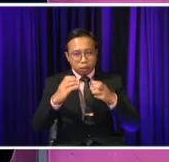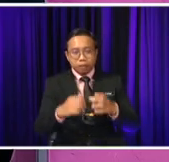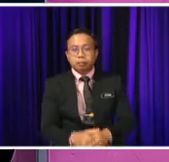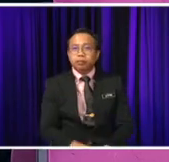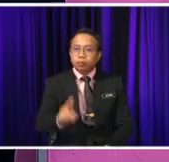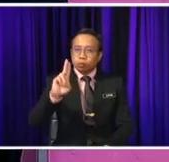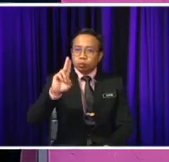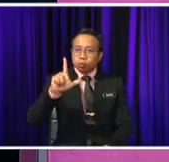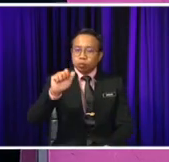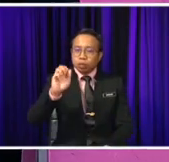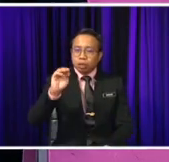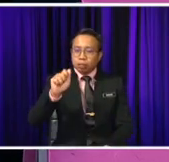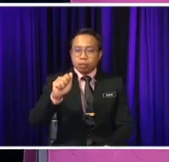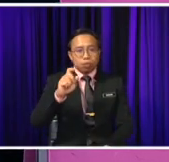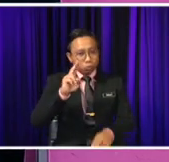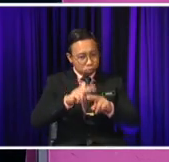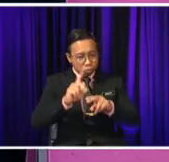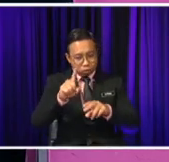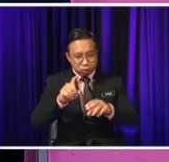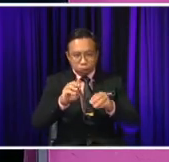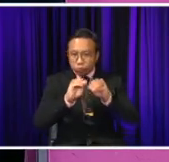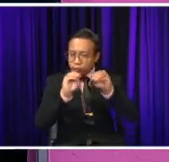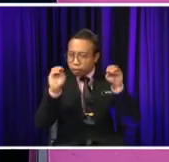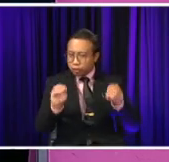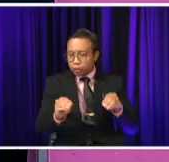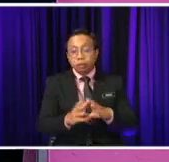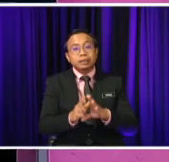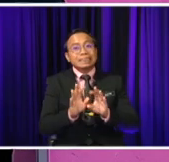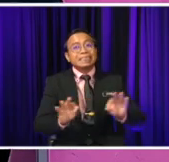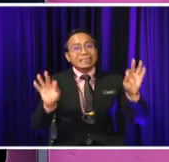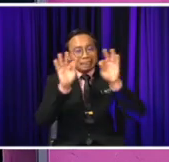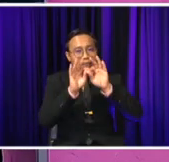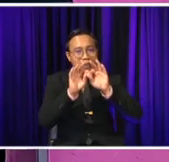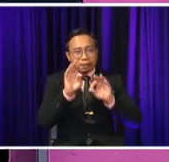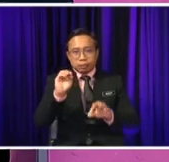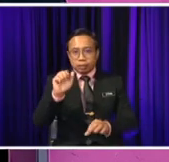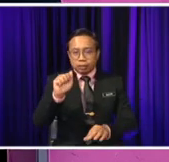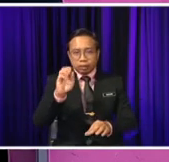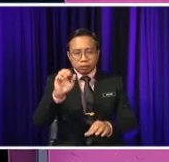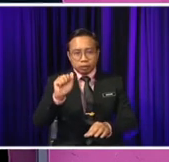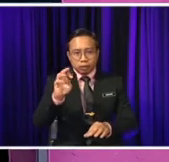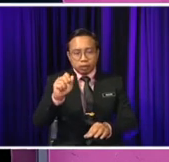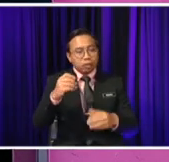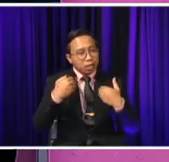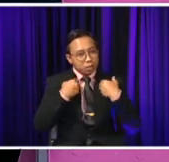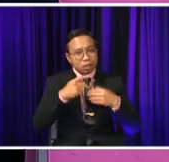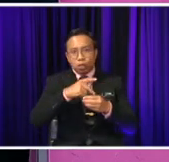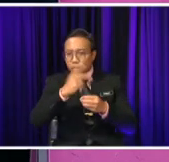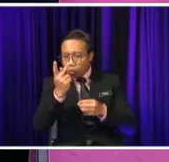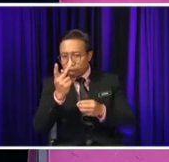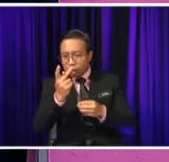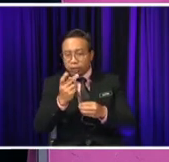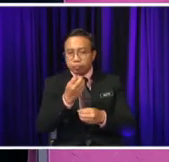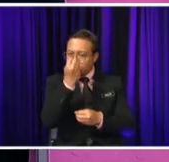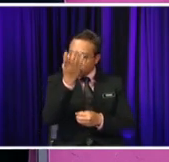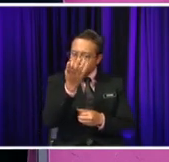contohnya kalau sekarang duduk satu video besar masing-masing keluarkan dalil Apa pendapat pandangan ulama Iya pemandangan Ulama